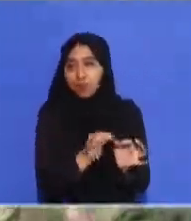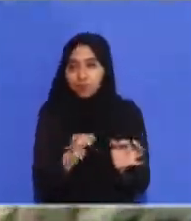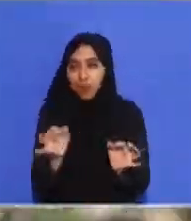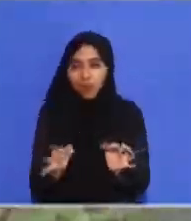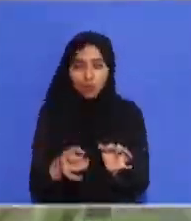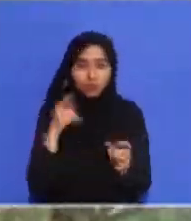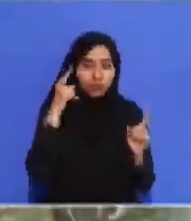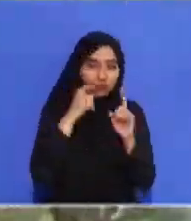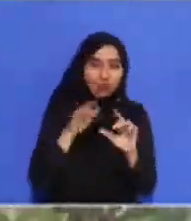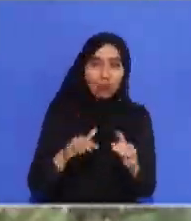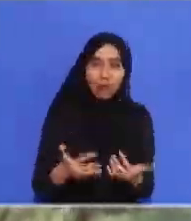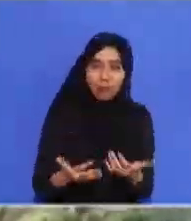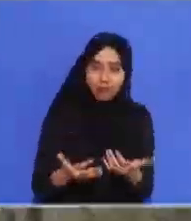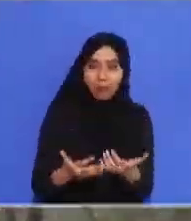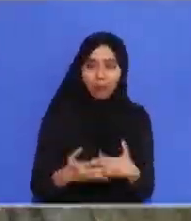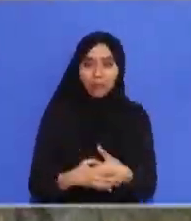rum